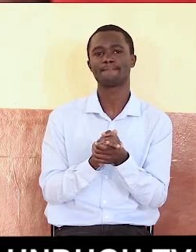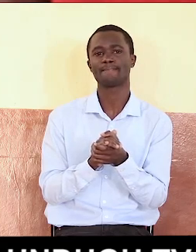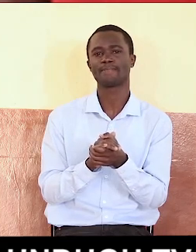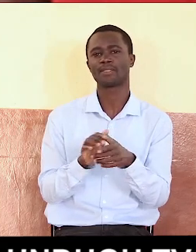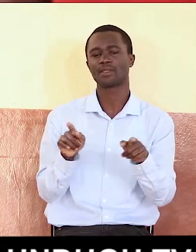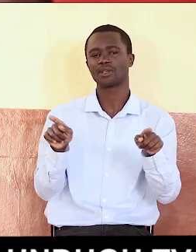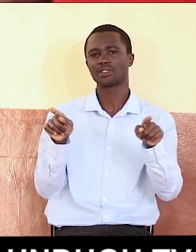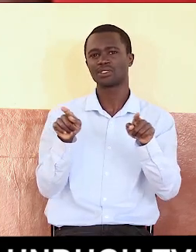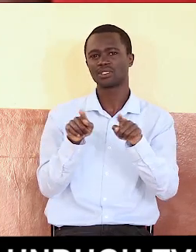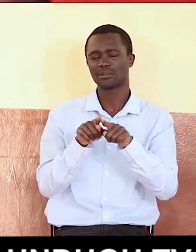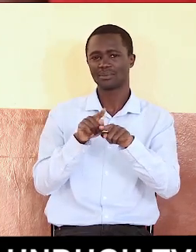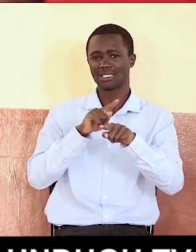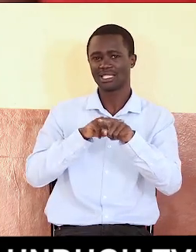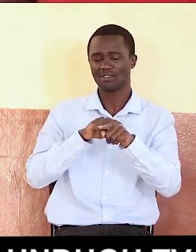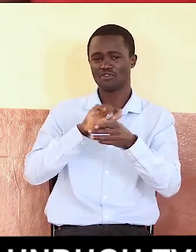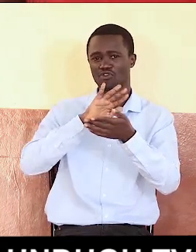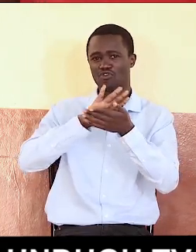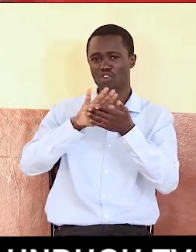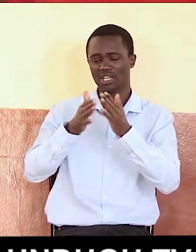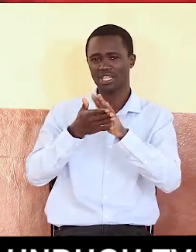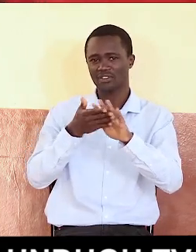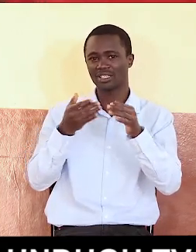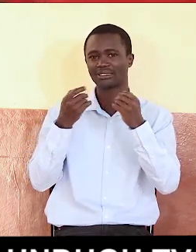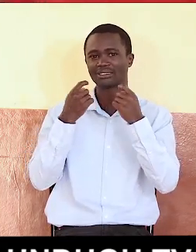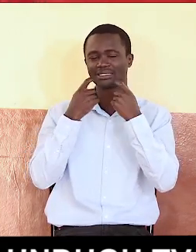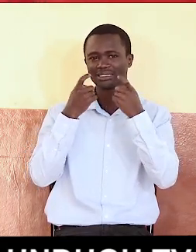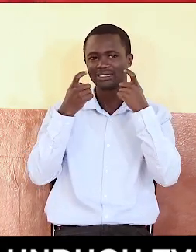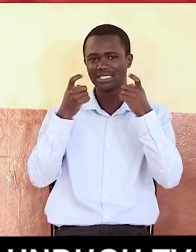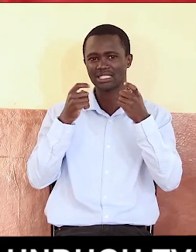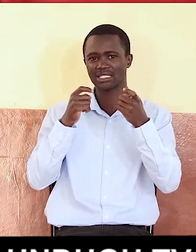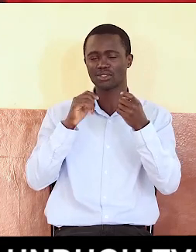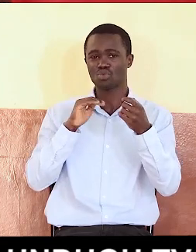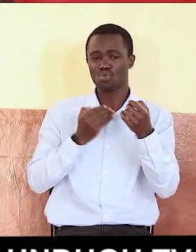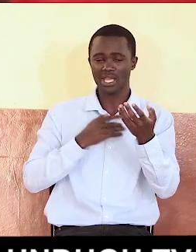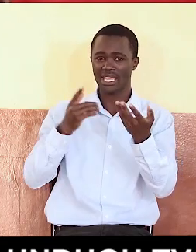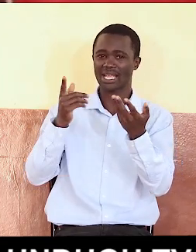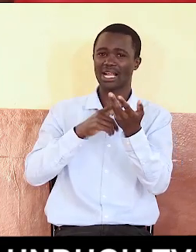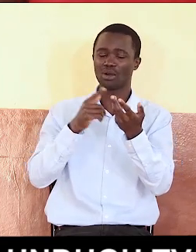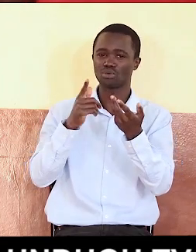pia tukisamehewa dhambi tunahesabiwa kuwa warithi